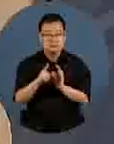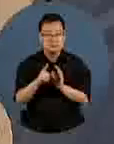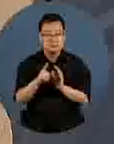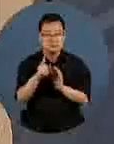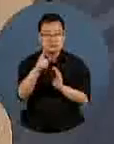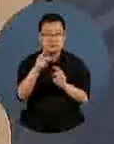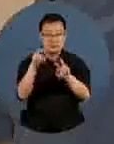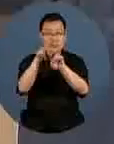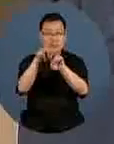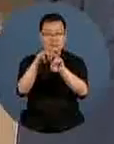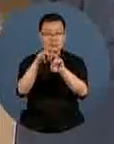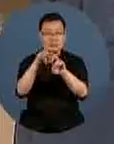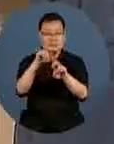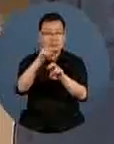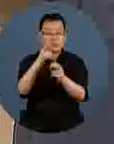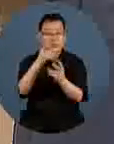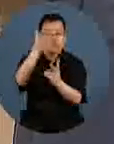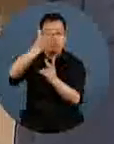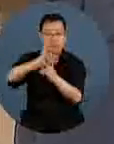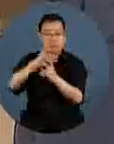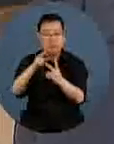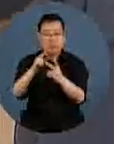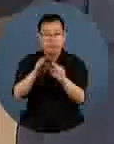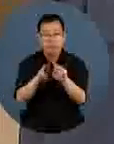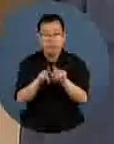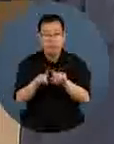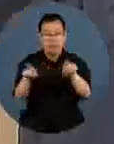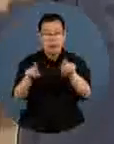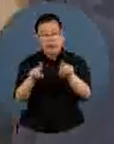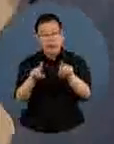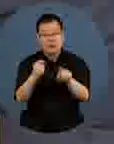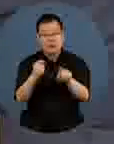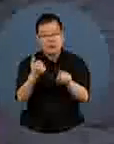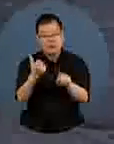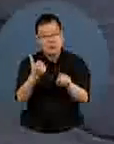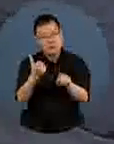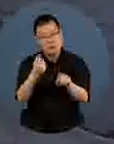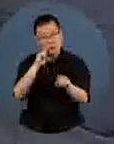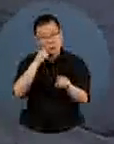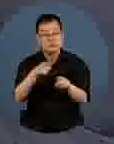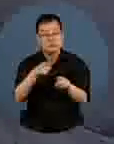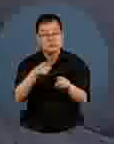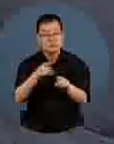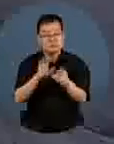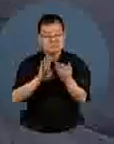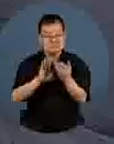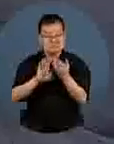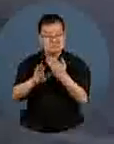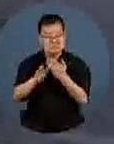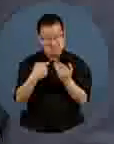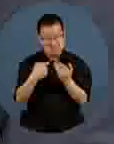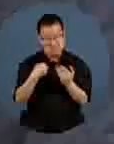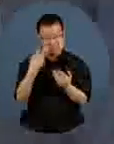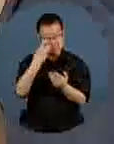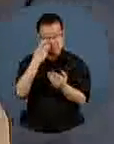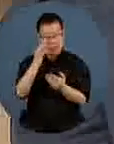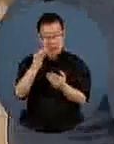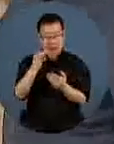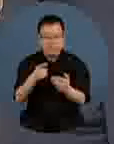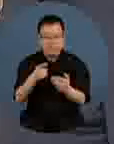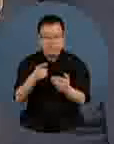네. 양곤마가 돼서 여기 끊기면 견디기 어렵다. 상당히 이제 앞수를 많이 내다보는 수가 되겠습니다.